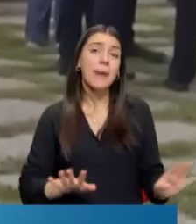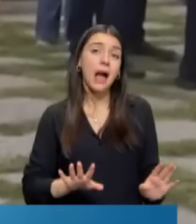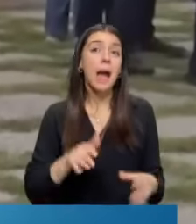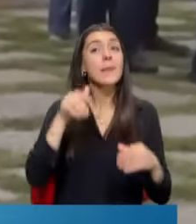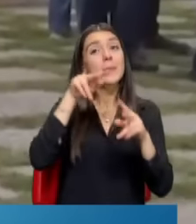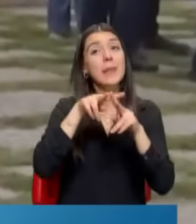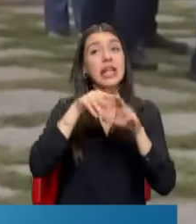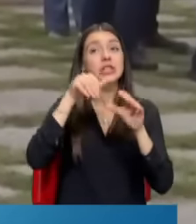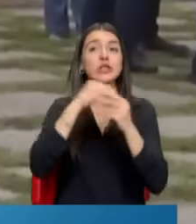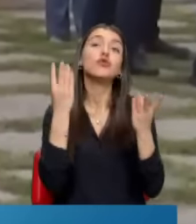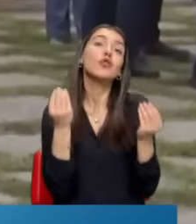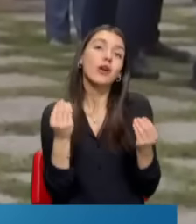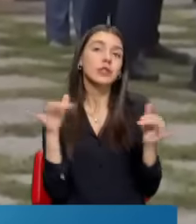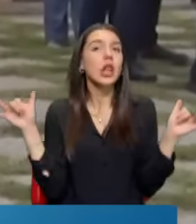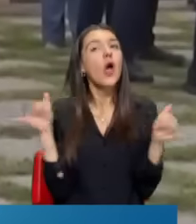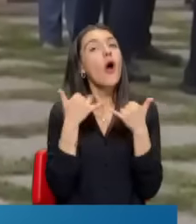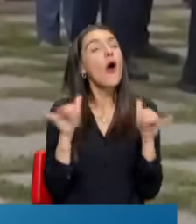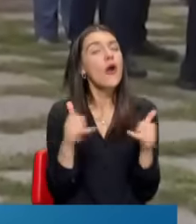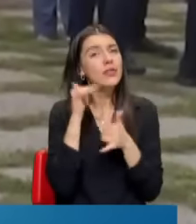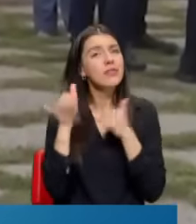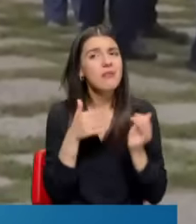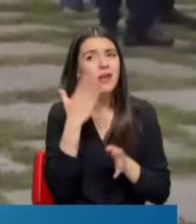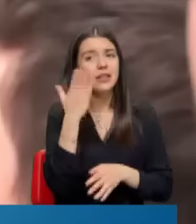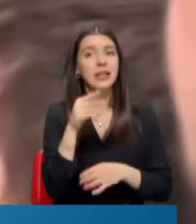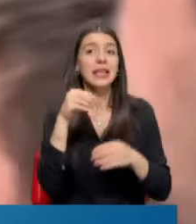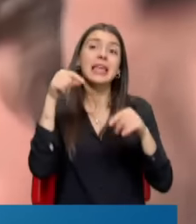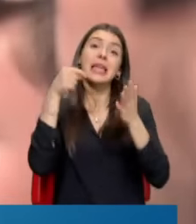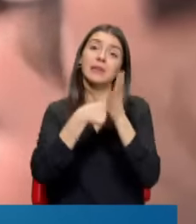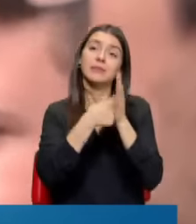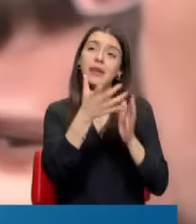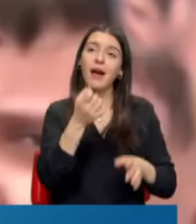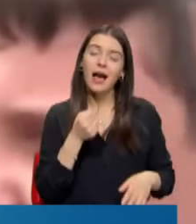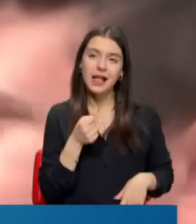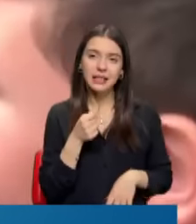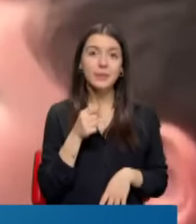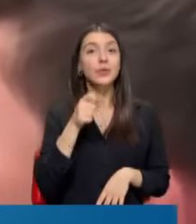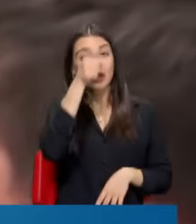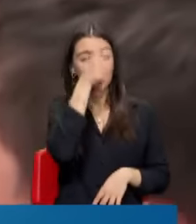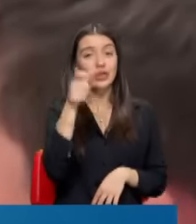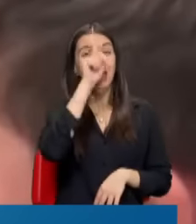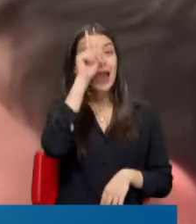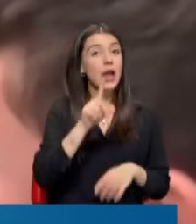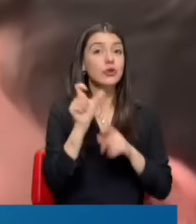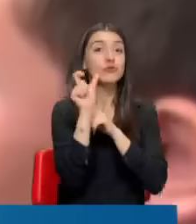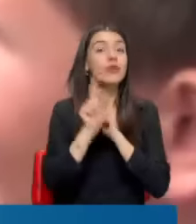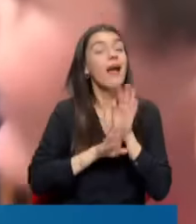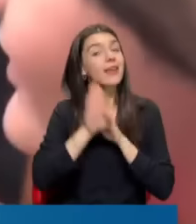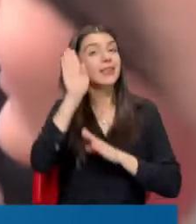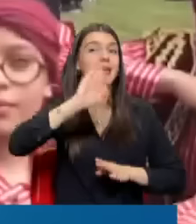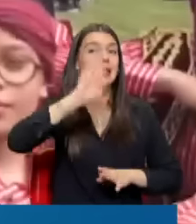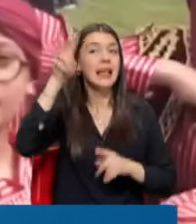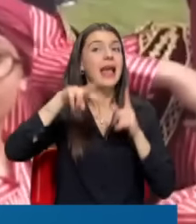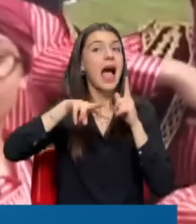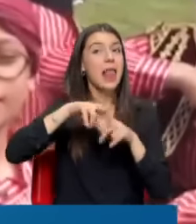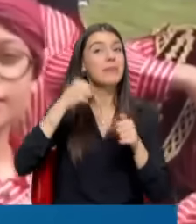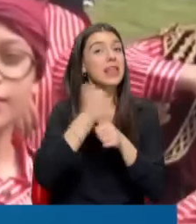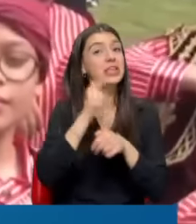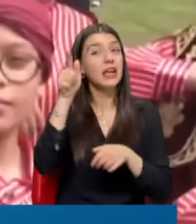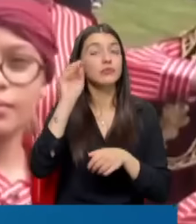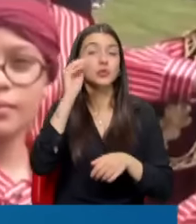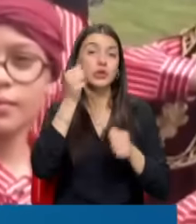çok güzel bir yer. Oyunlar oynadım. Alper Gezer Avcı'dan imza aldım. Türkiye'nin uzaya giden ilk astronotu Alper Gezer Avcı da etkinlik